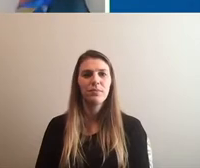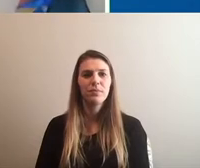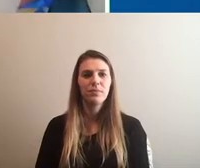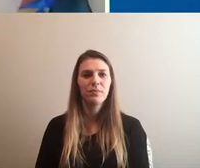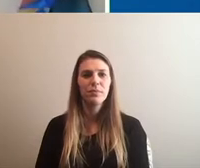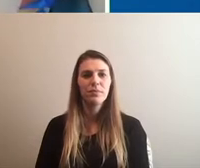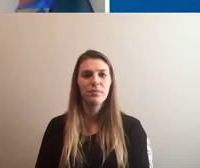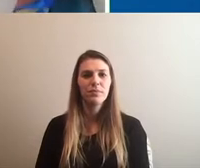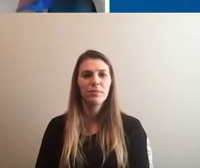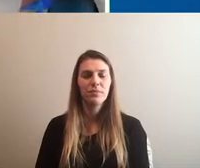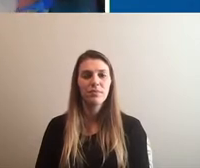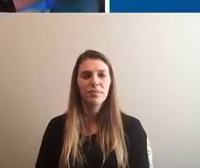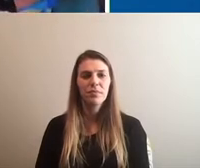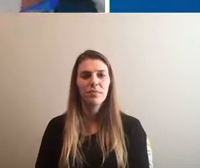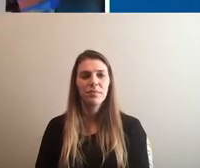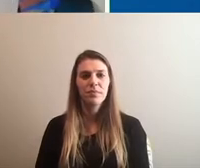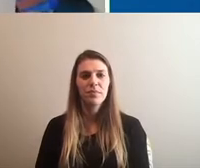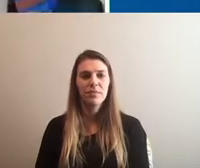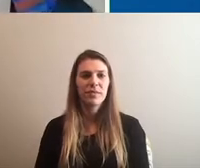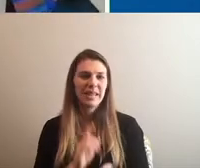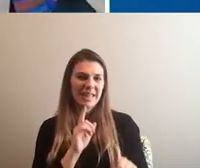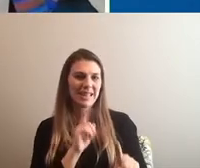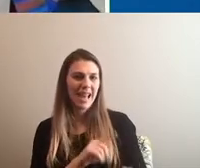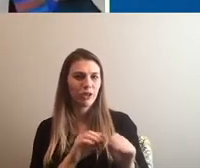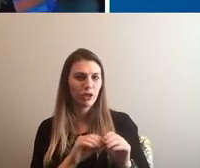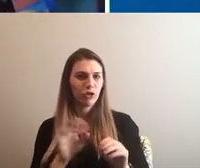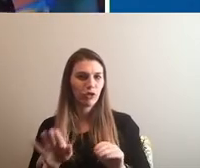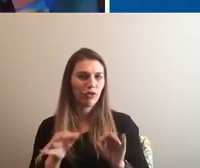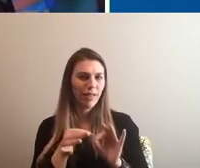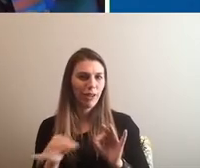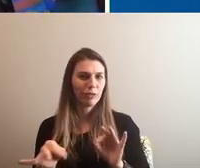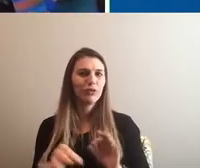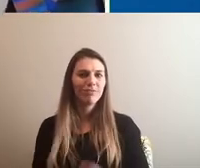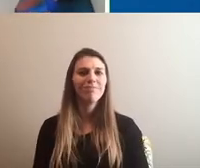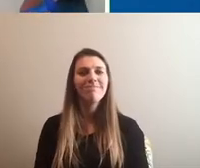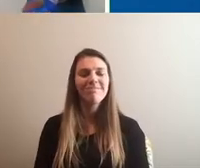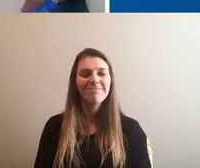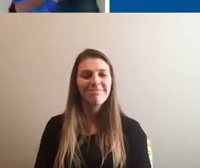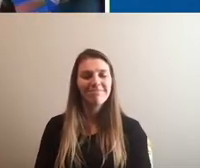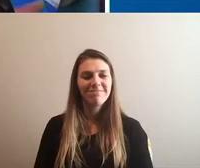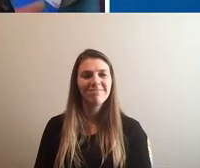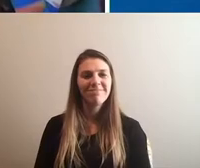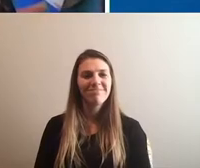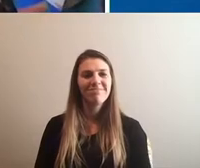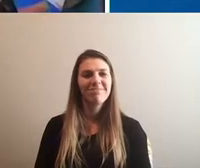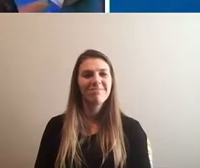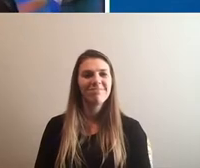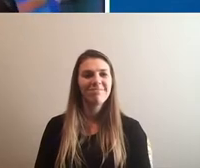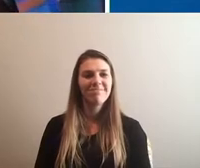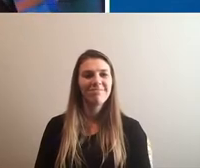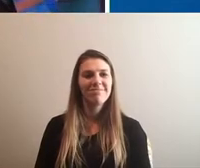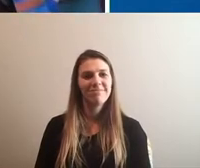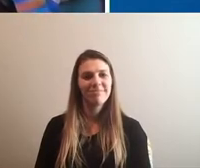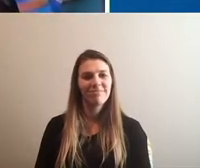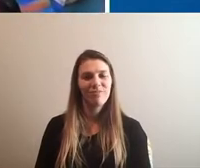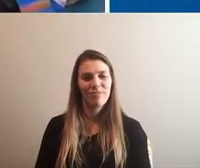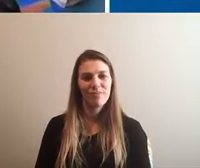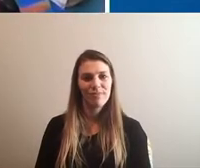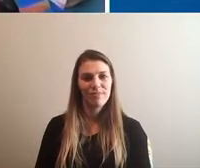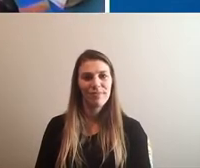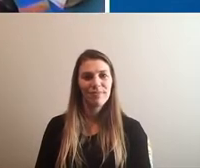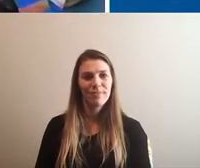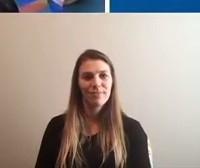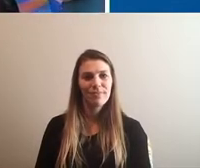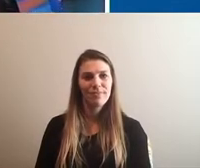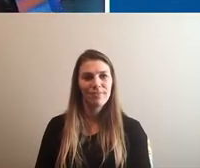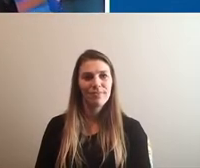मुझे बहुत दर्द हुआ. मैं डर रही थी. मैंने बर्दाश्त किया. मेरा मूड